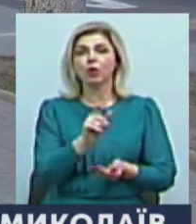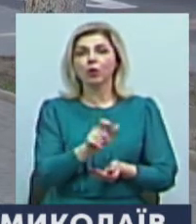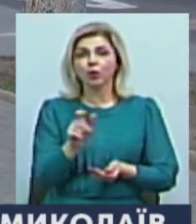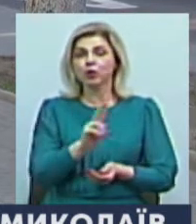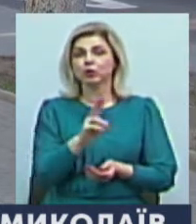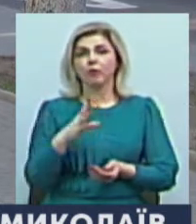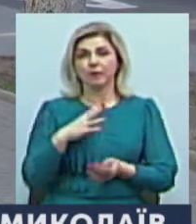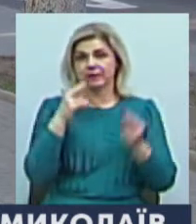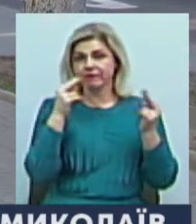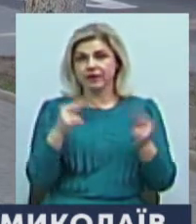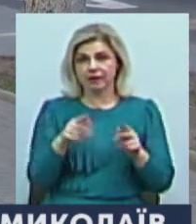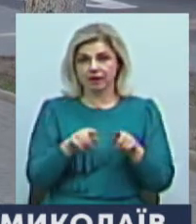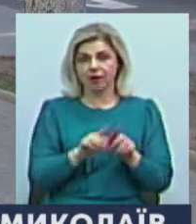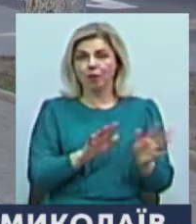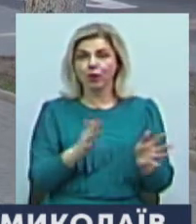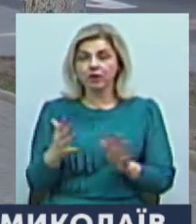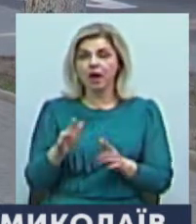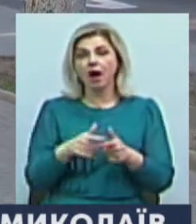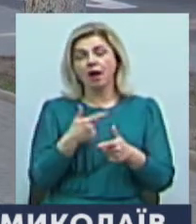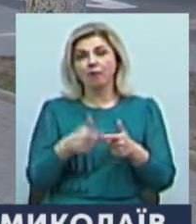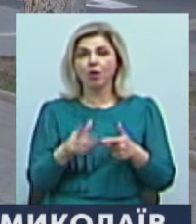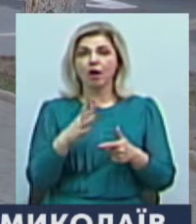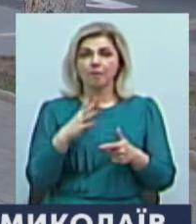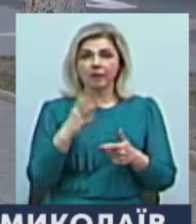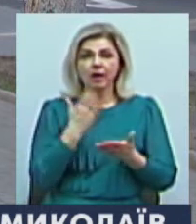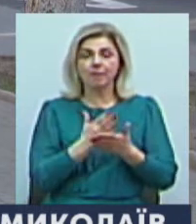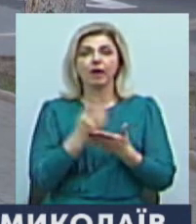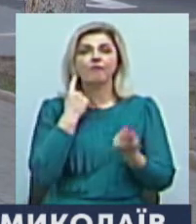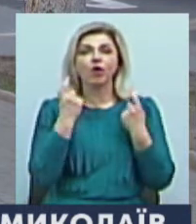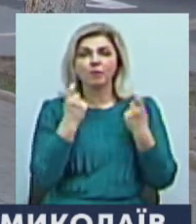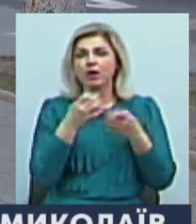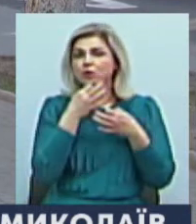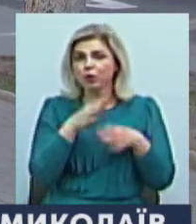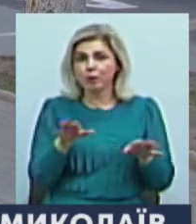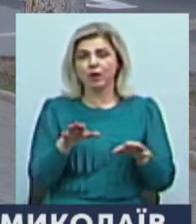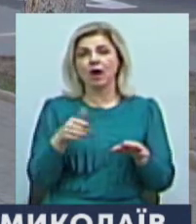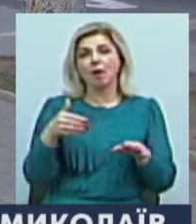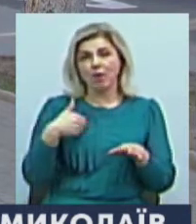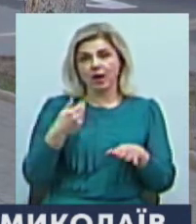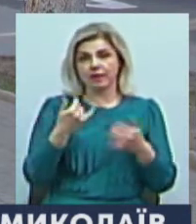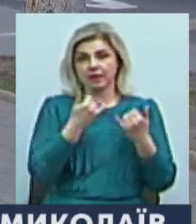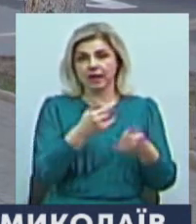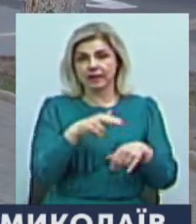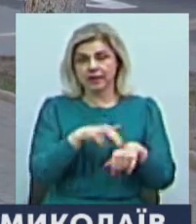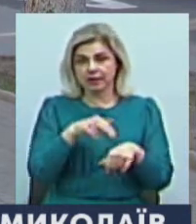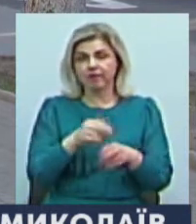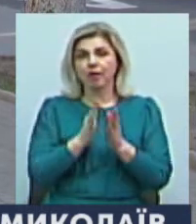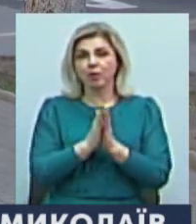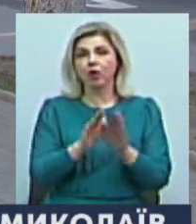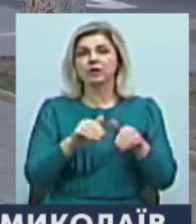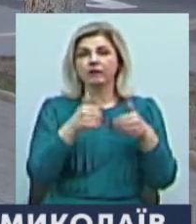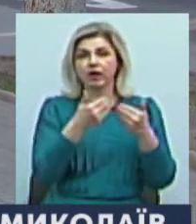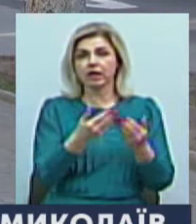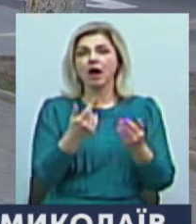стали свідками вказаної події або володіють інформацією, будь-якою інформацією корисною для слідства, прохання звертатись до